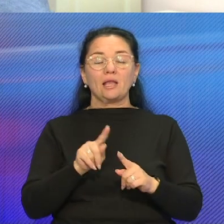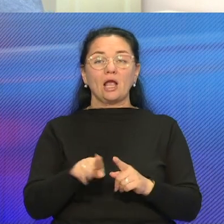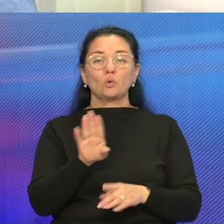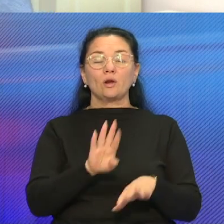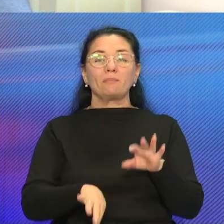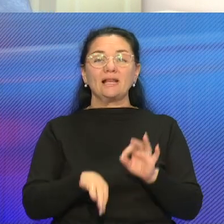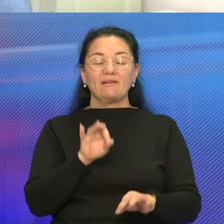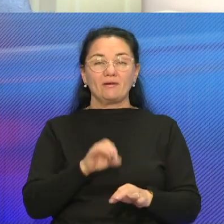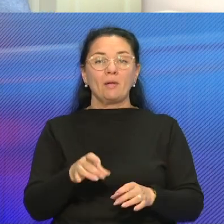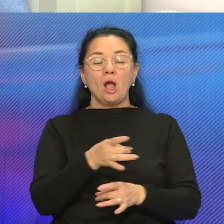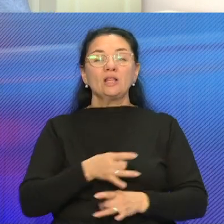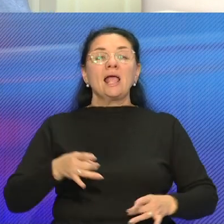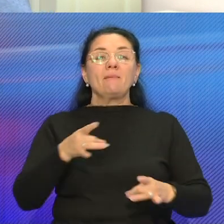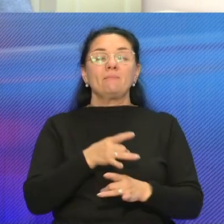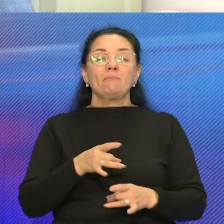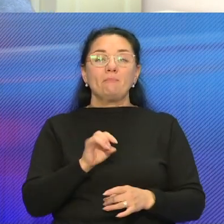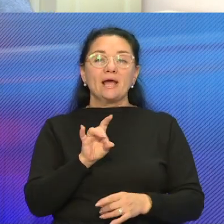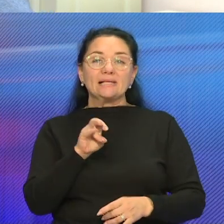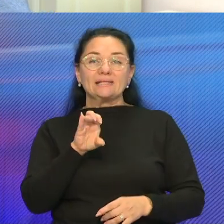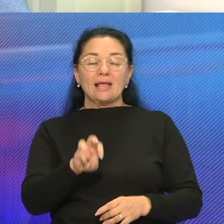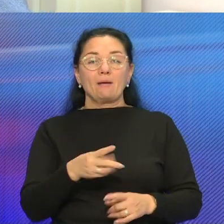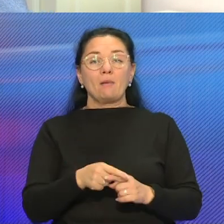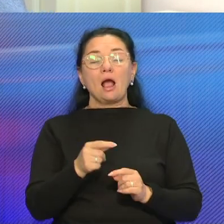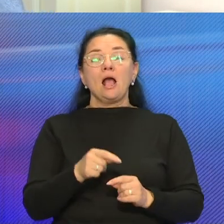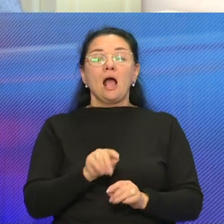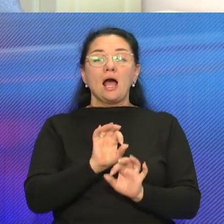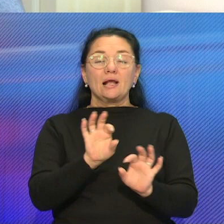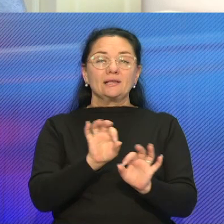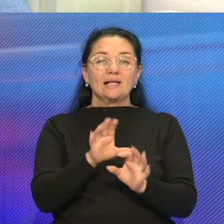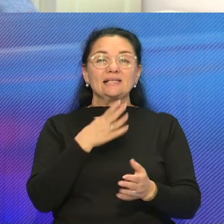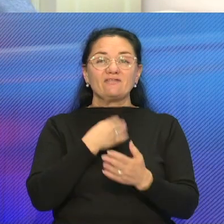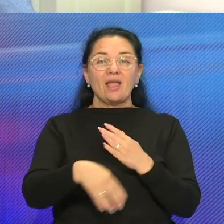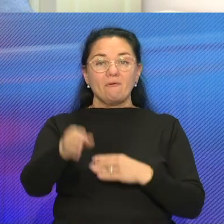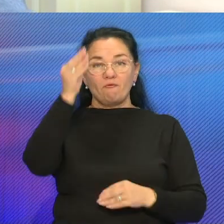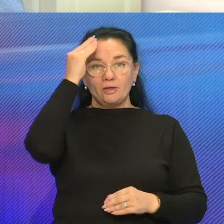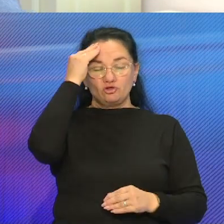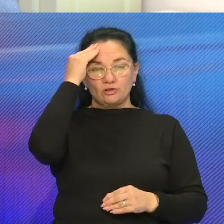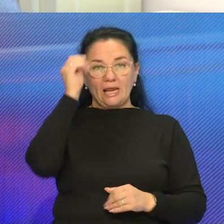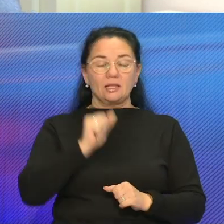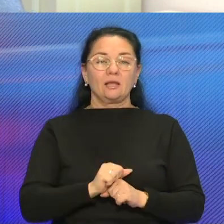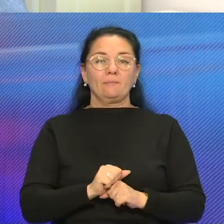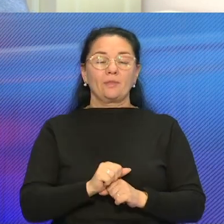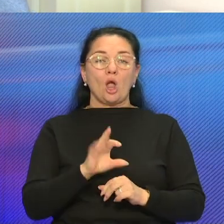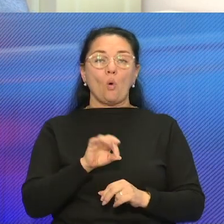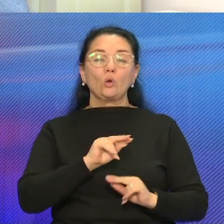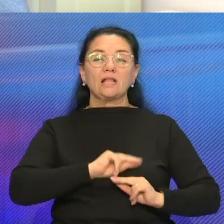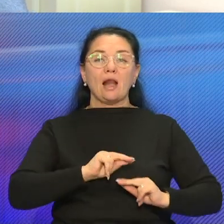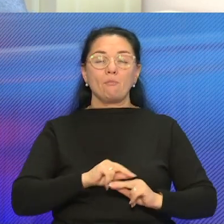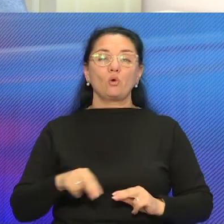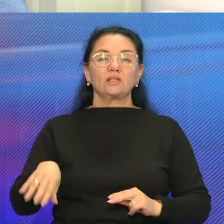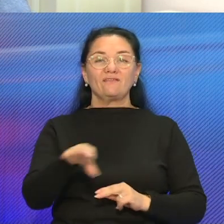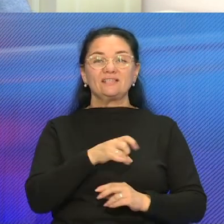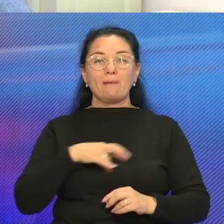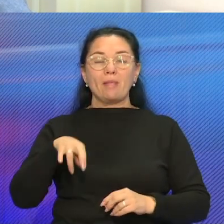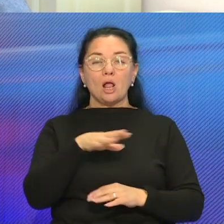от БРСМ, поделились своим впечатлением от работы Всебелорусского народного